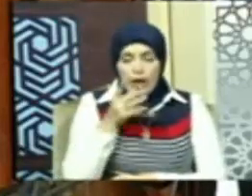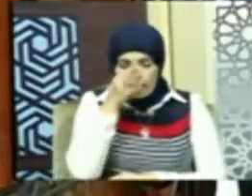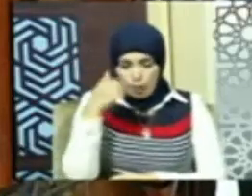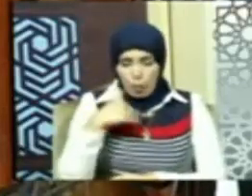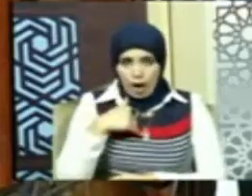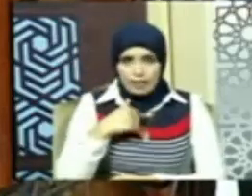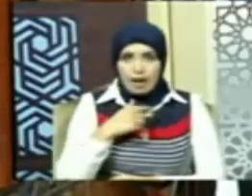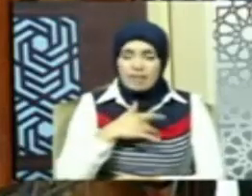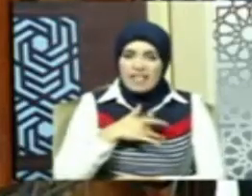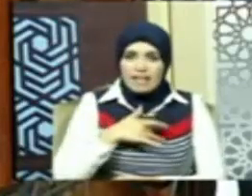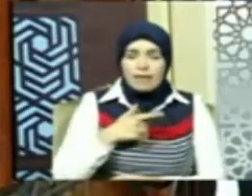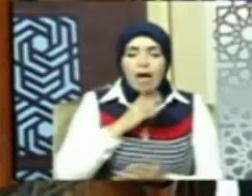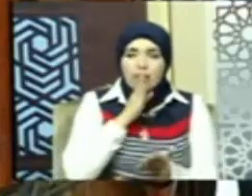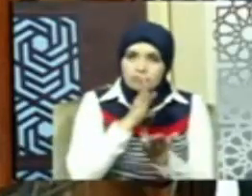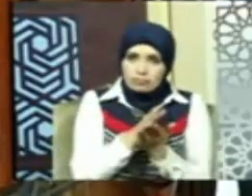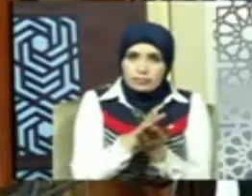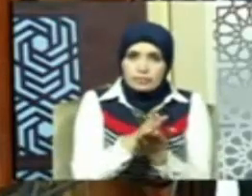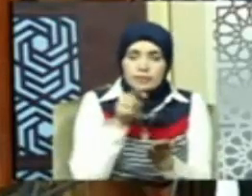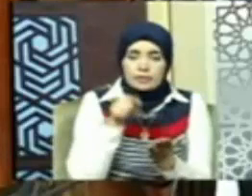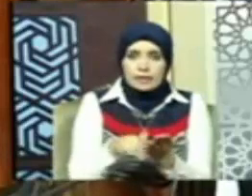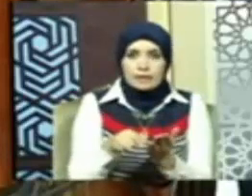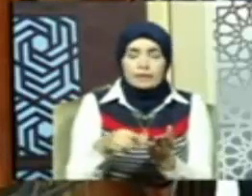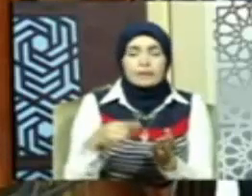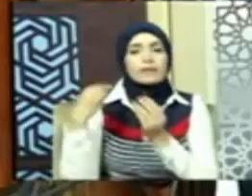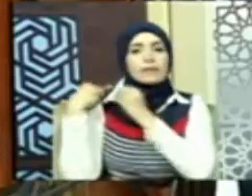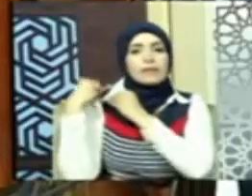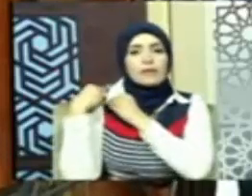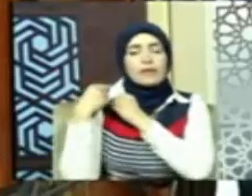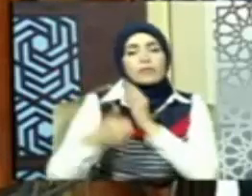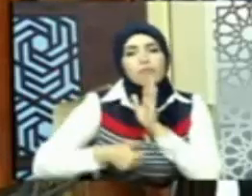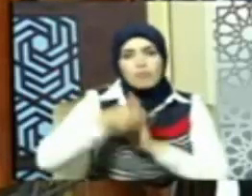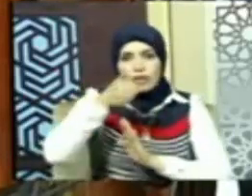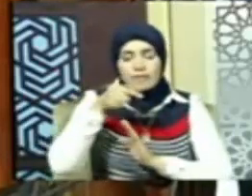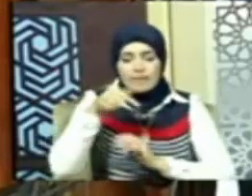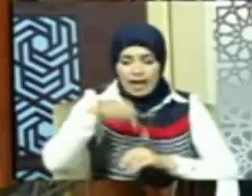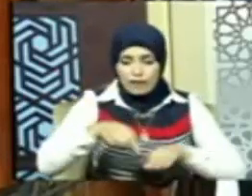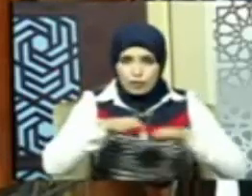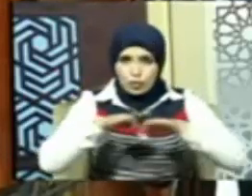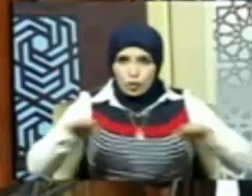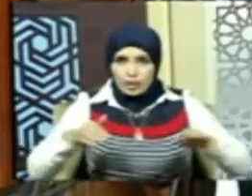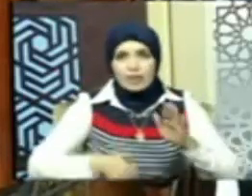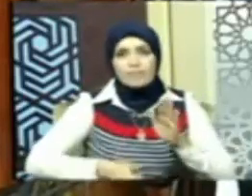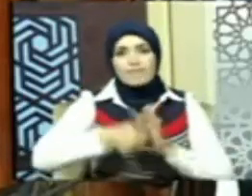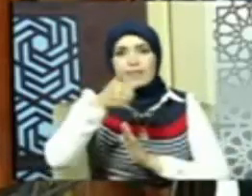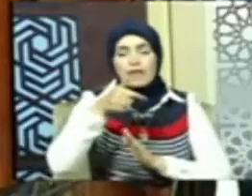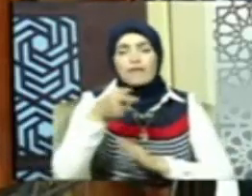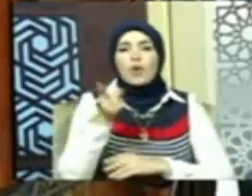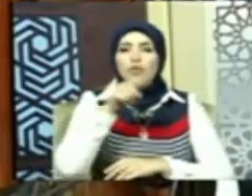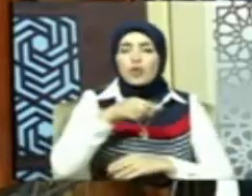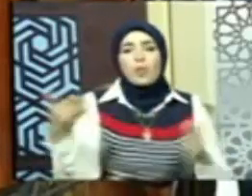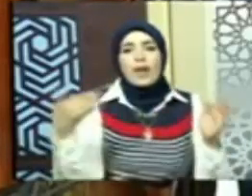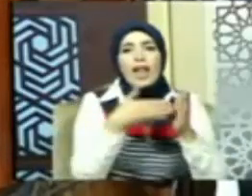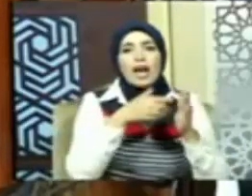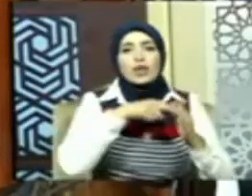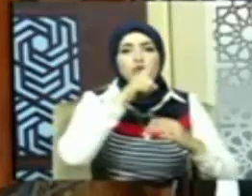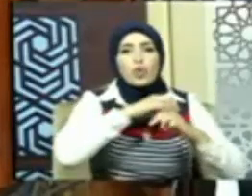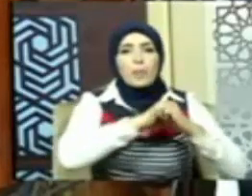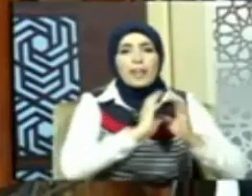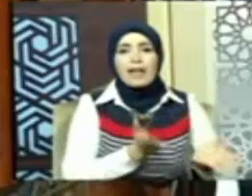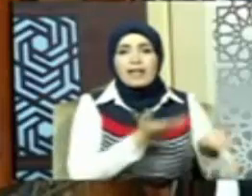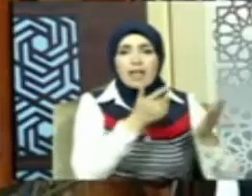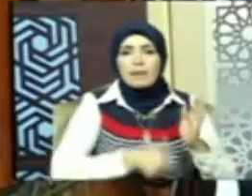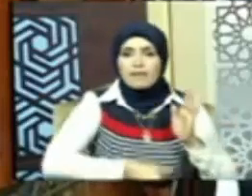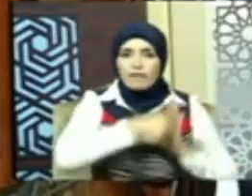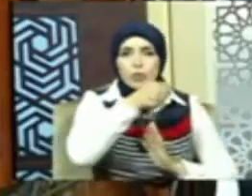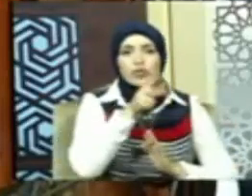النية نالوا الحسنيين الدنيا، ونؤمل لهم فضل الله في الآخرة. ليس